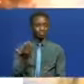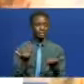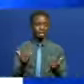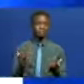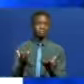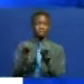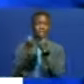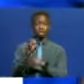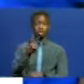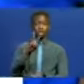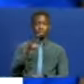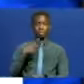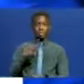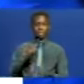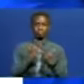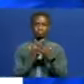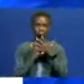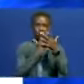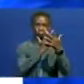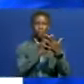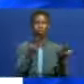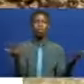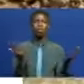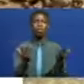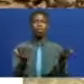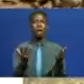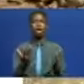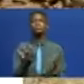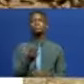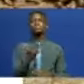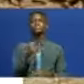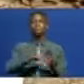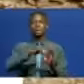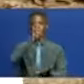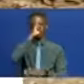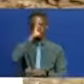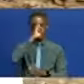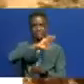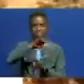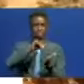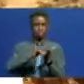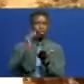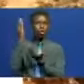sasa wanazuiliwa katika kituo cha polisi huku wakisubiri kufikishwa mahakamani.